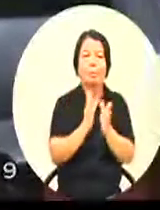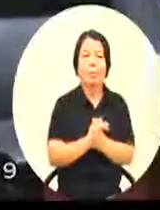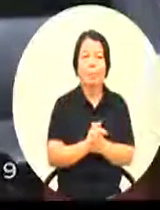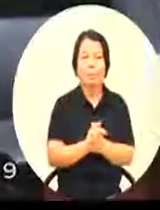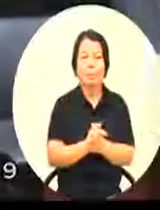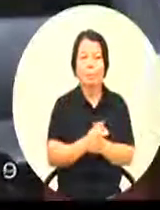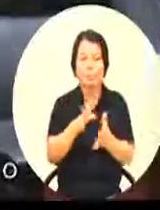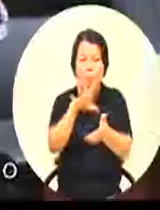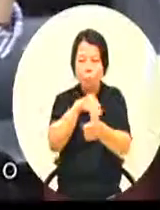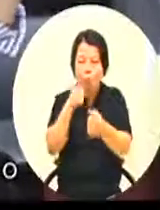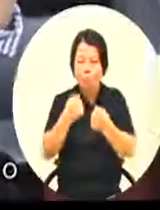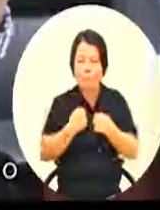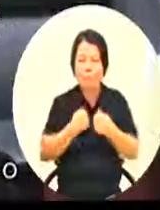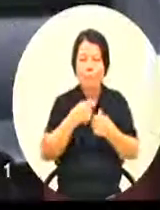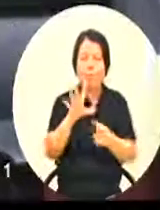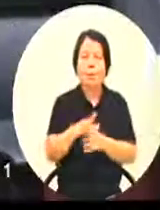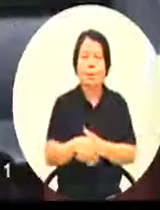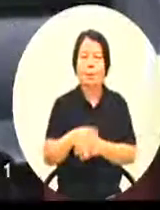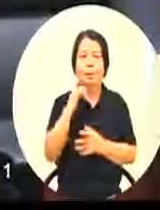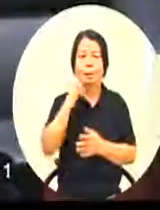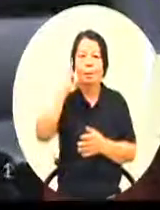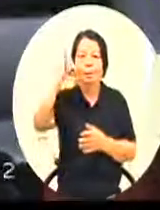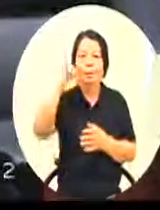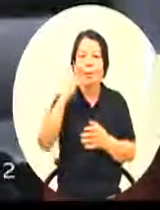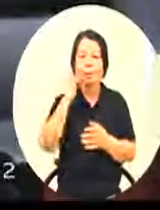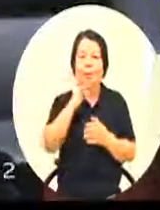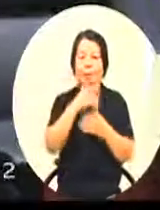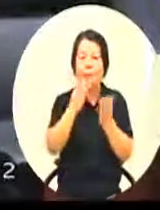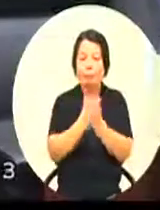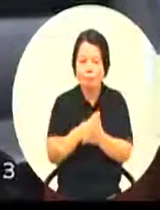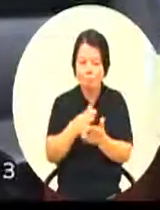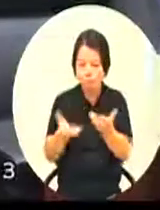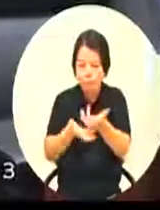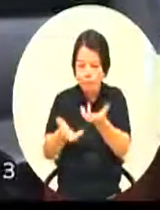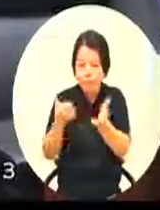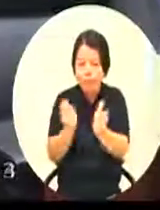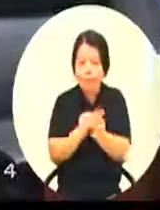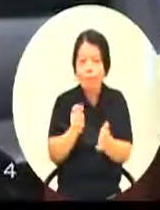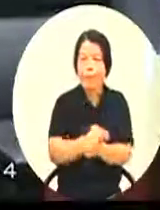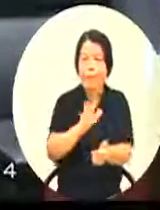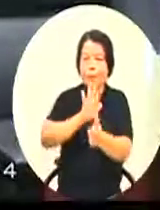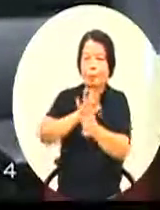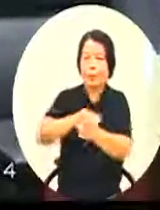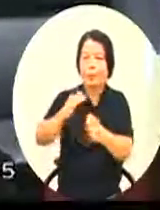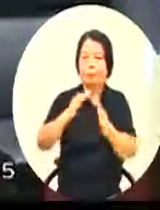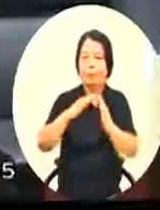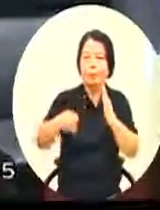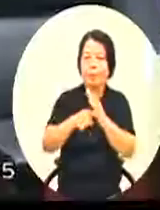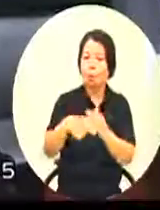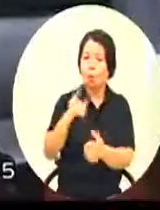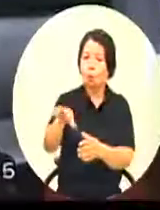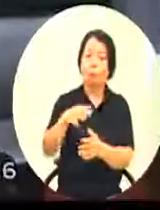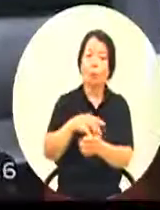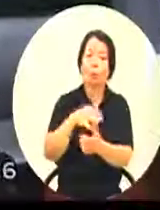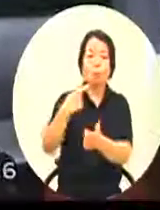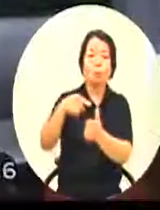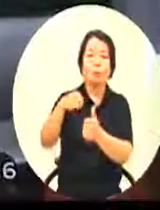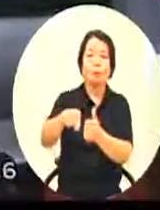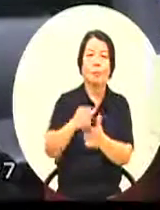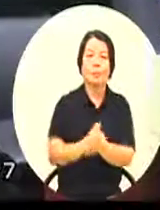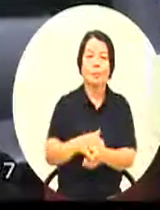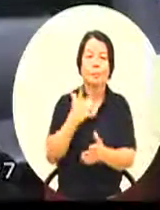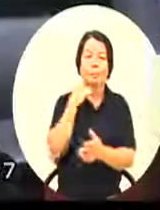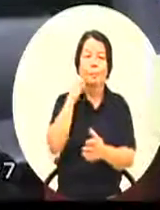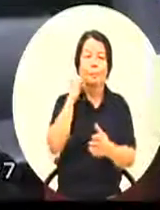的妈妈他的阿嬷煮了一桌饭，他还甚至他还能帮他的家人做导览，这也是增进亲子关系呀，